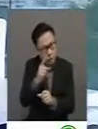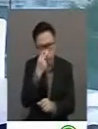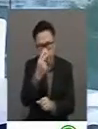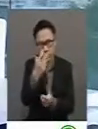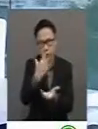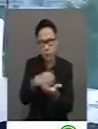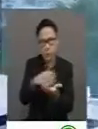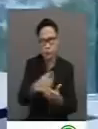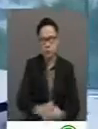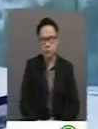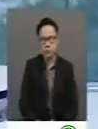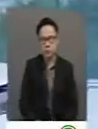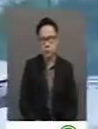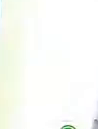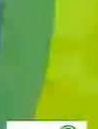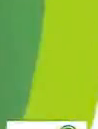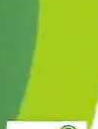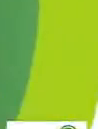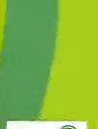ายงานชิ้นนี้ค่ะ